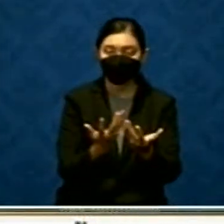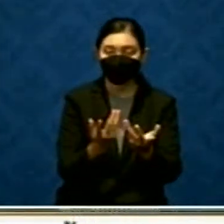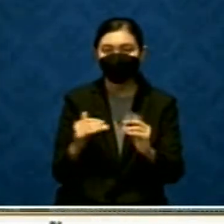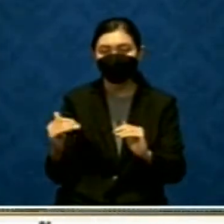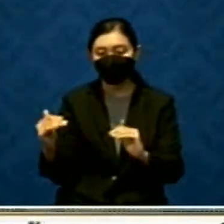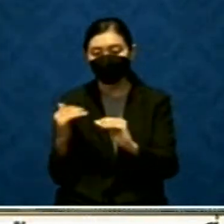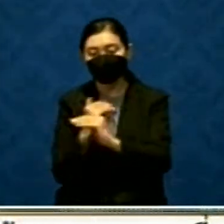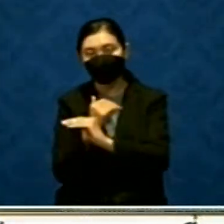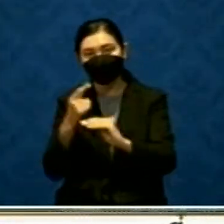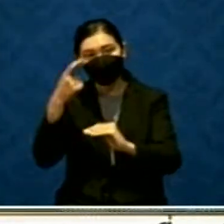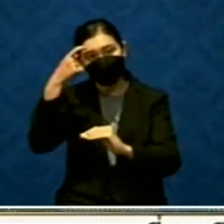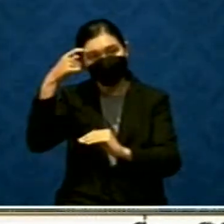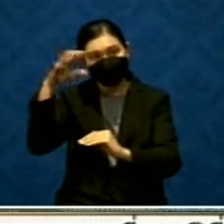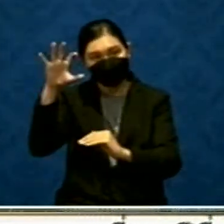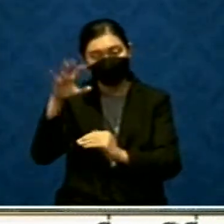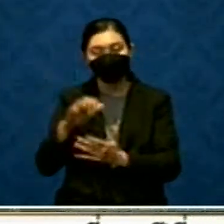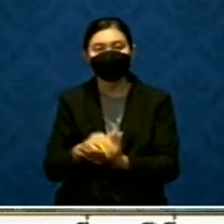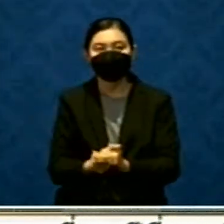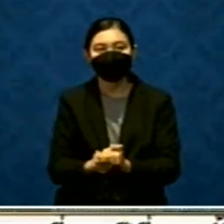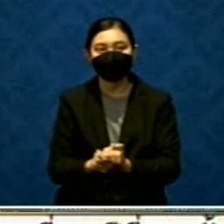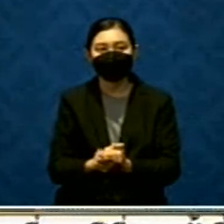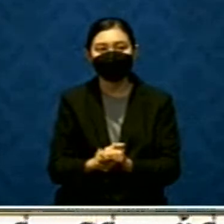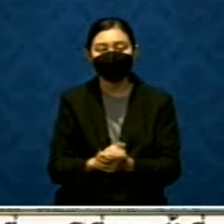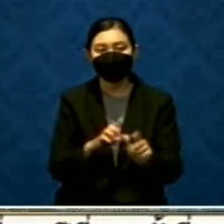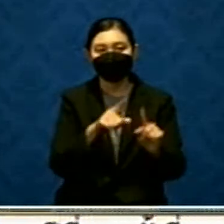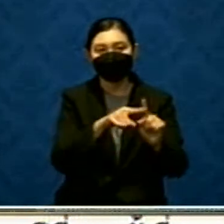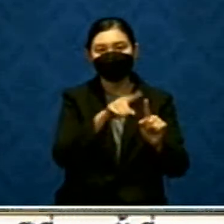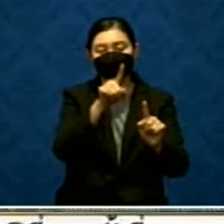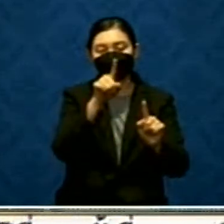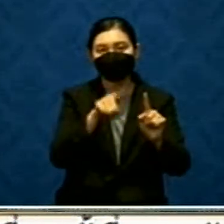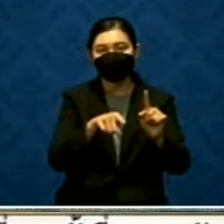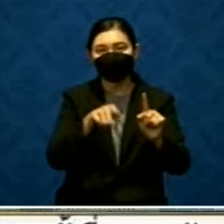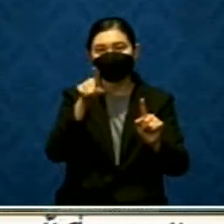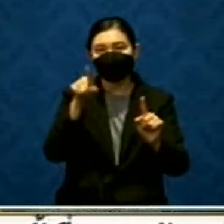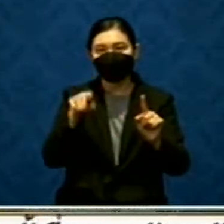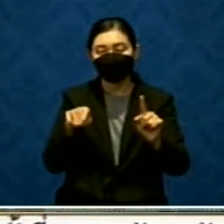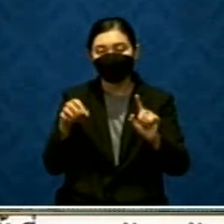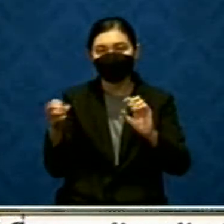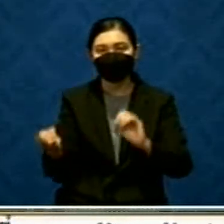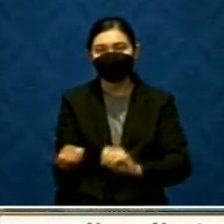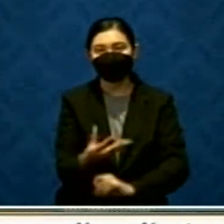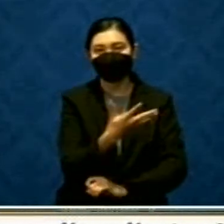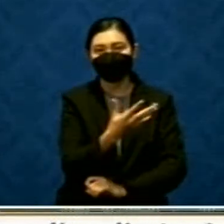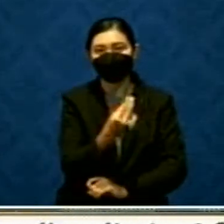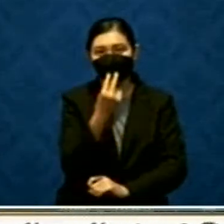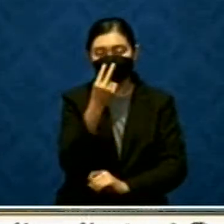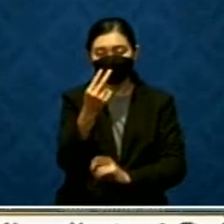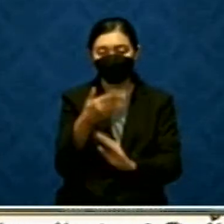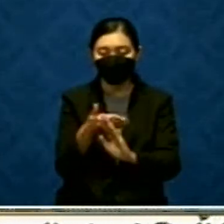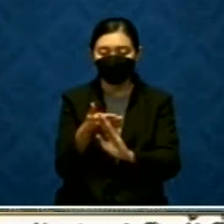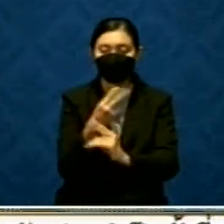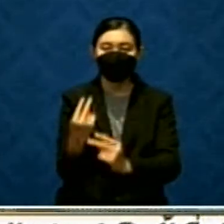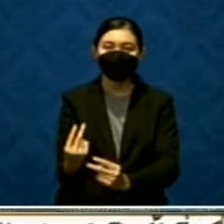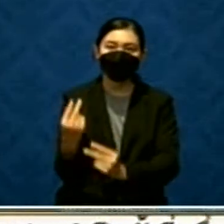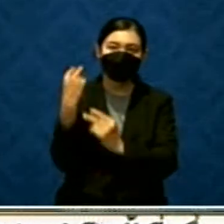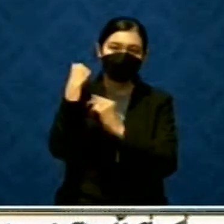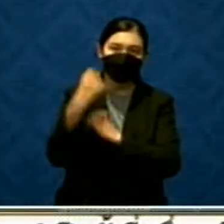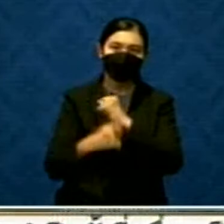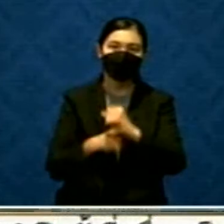าตนำเสนอนะครับเป็นภาพกราฟนะครับย้อนหลังสัก10ปีนะครับตั้งแต่ปีงบประมา